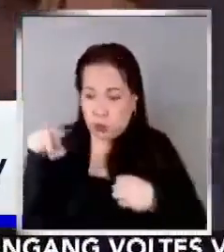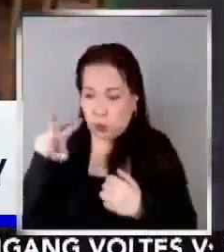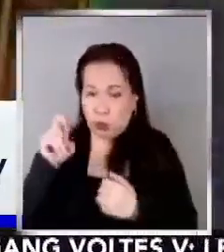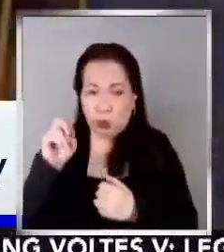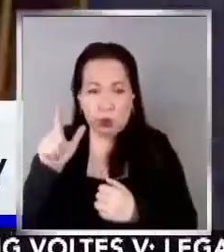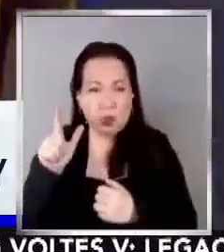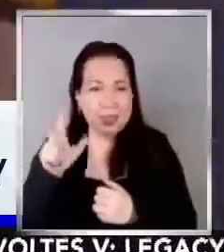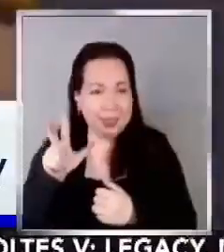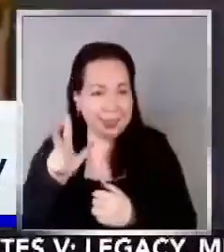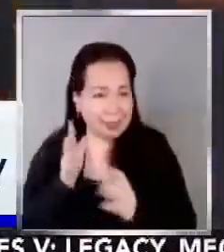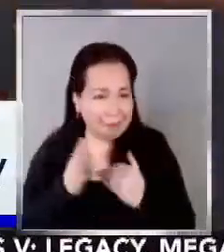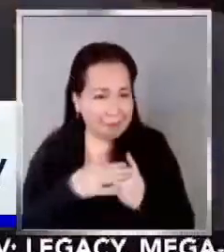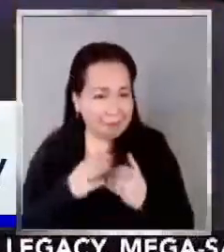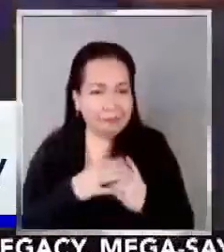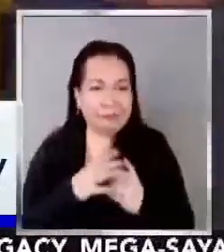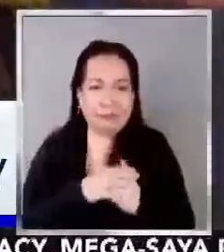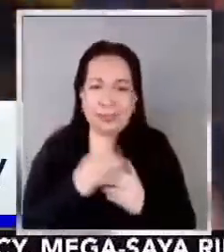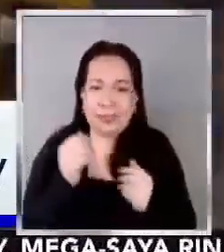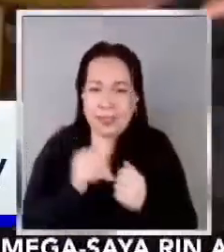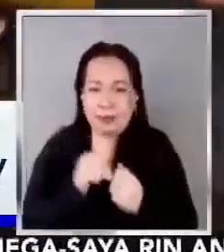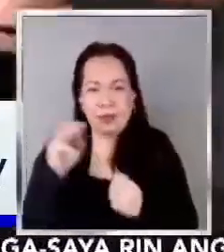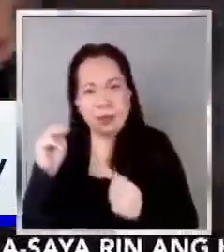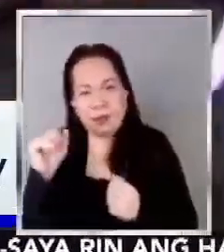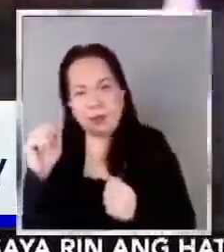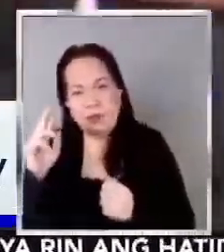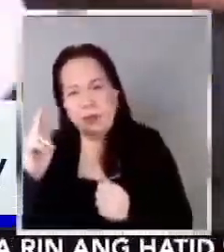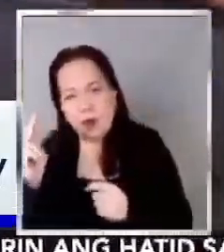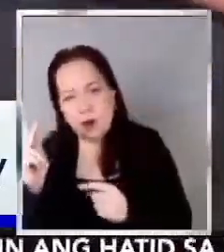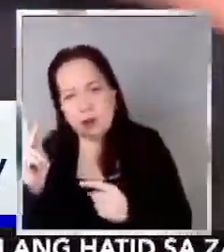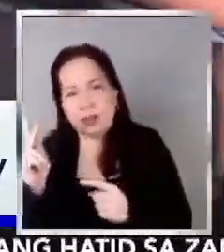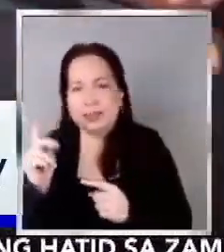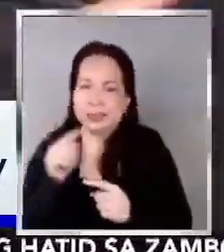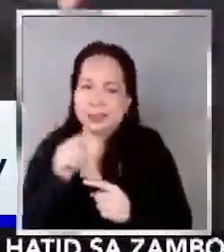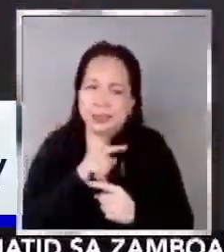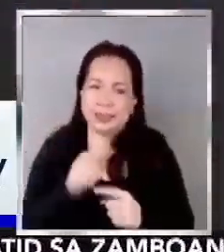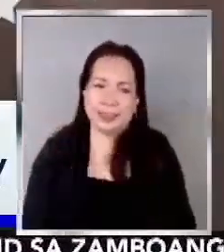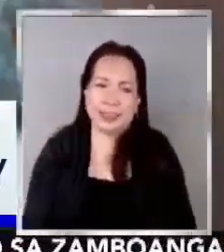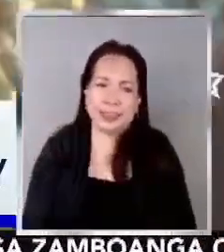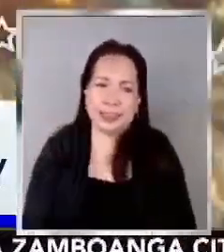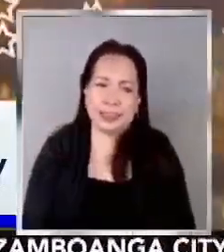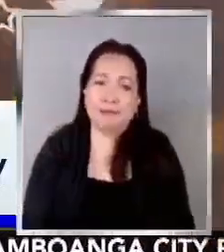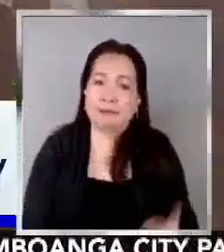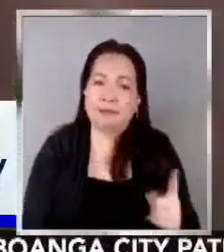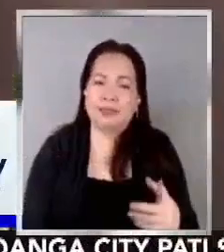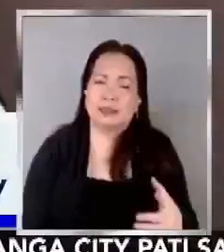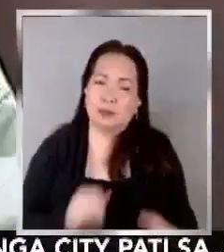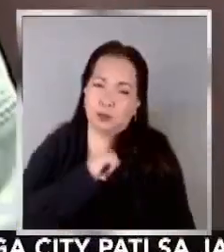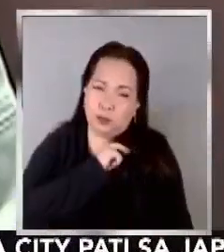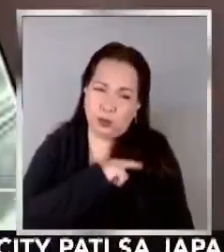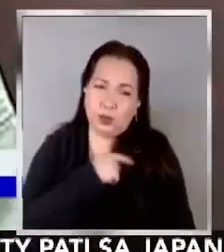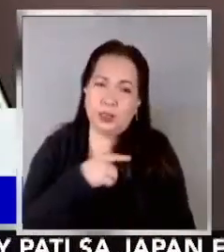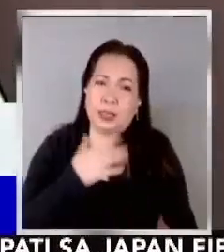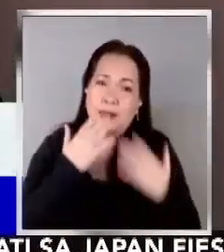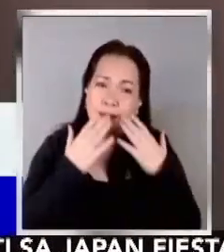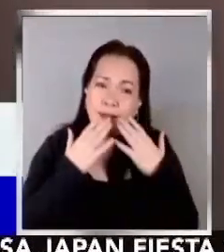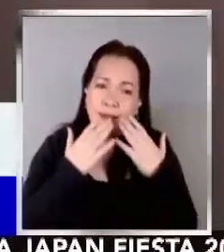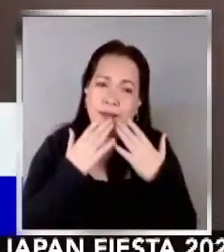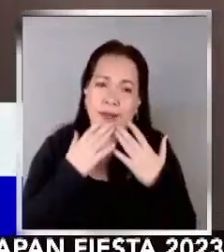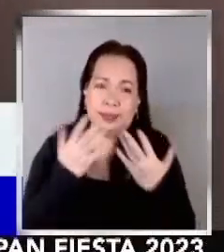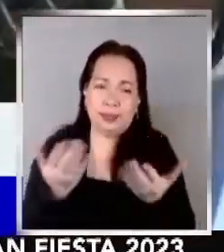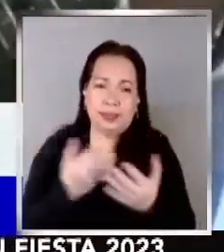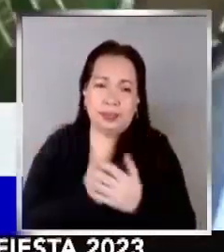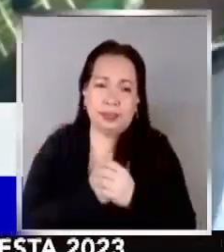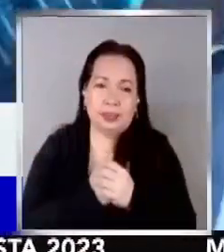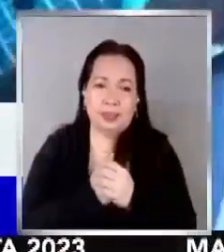2023. Kasama rin sina Mark Gordon Radson Flores. Sobrang grateful ko, sobrang thankful and sobrang loving